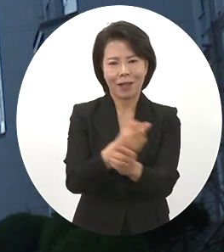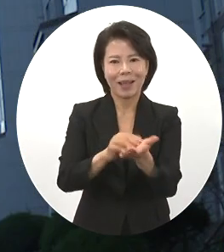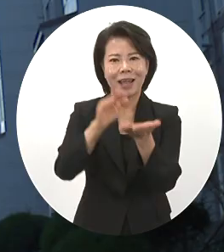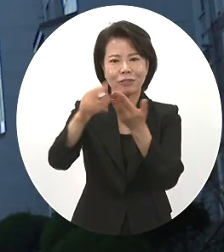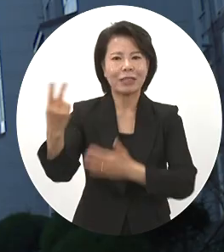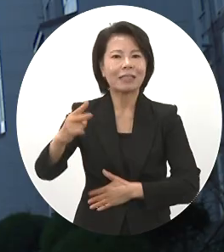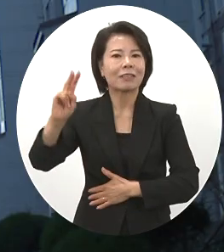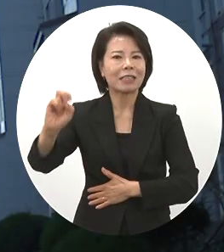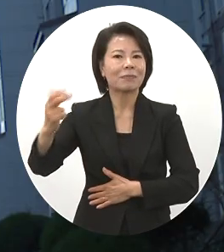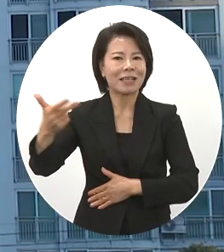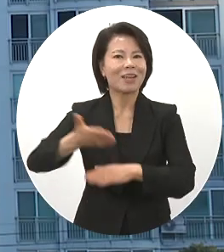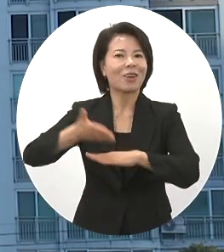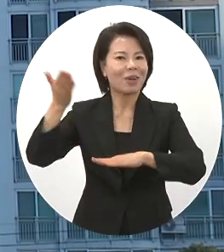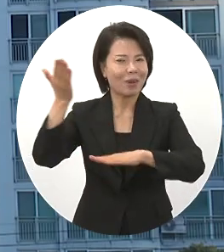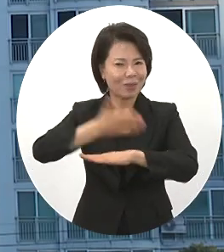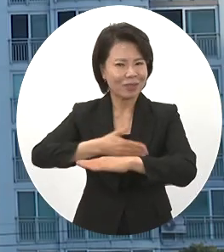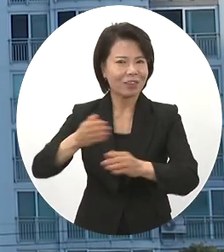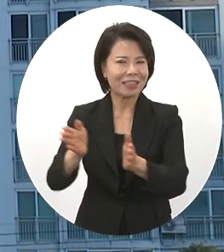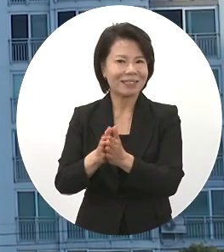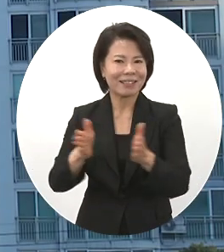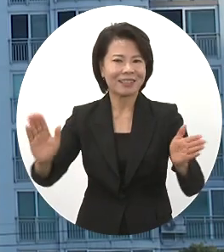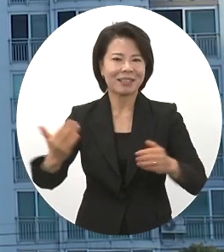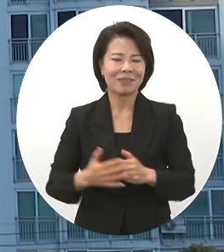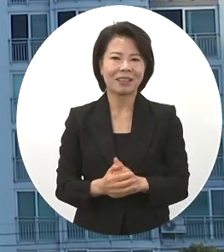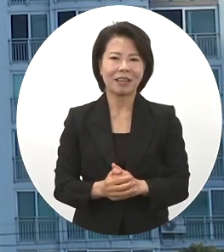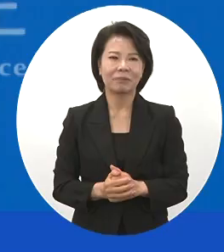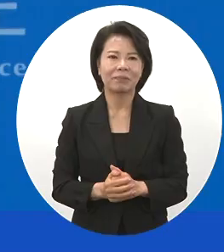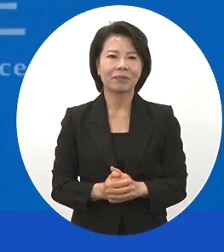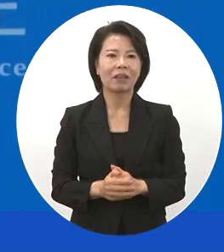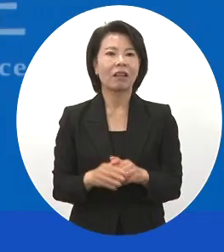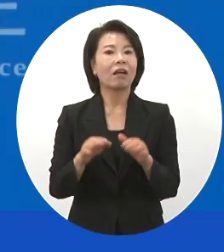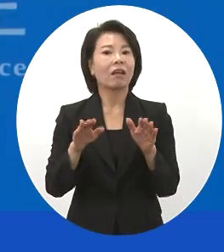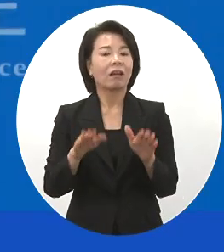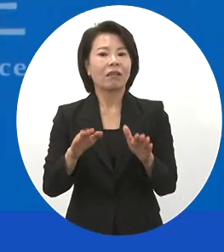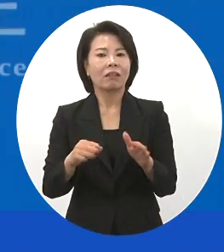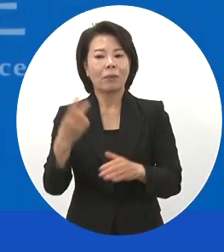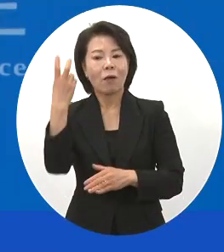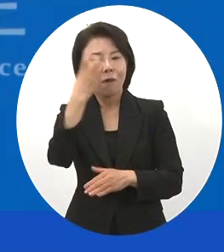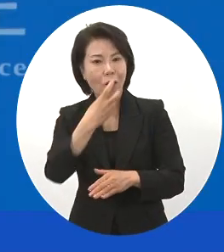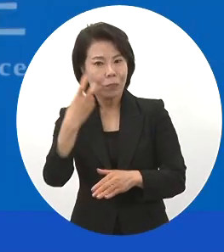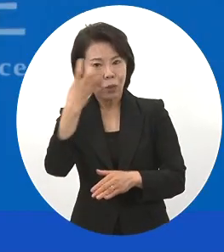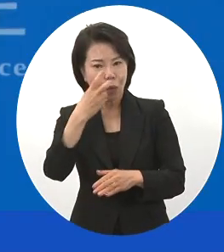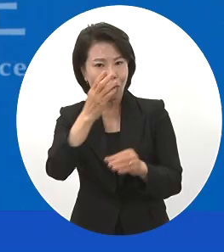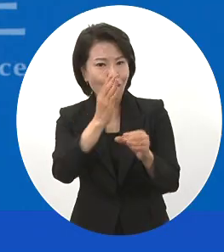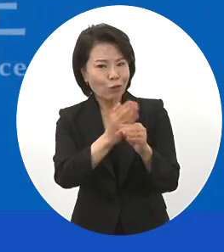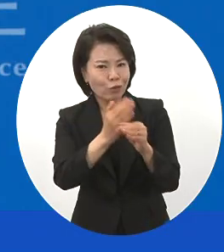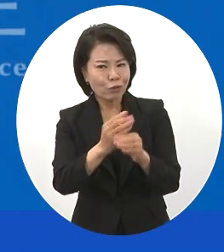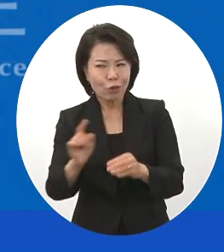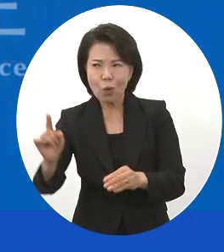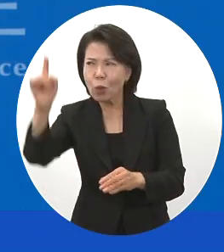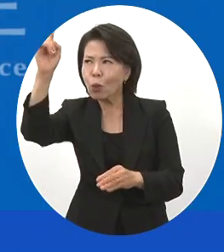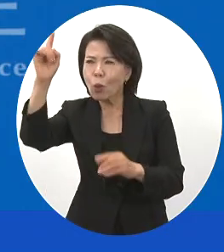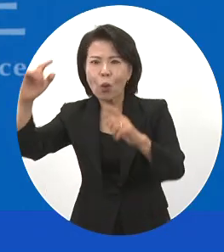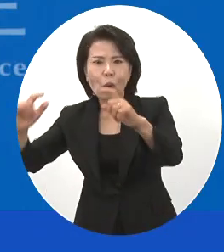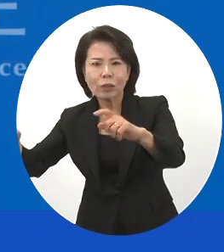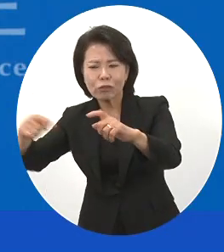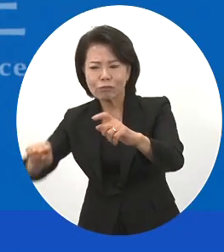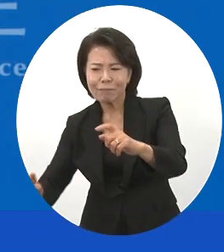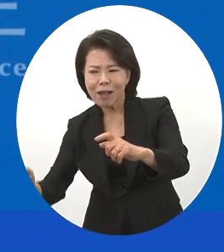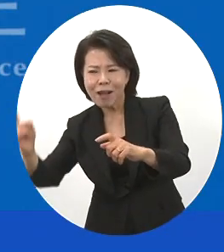거쳐 2027년부터 적용할 방침입니다. 이번에 검토 중인